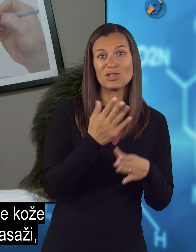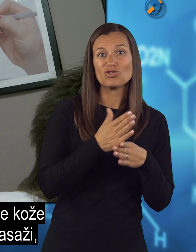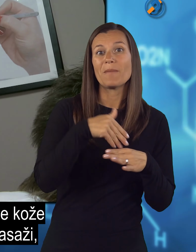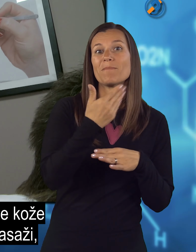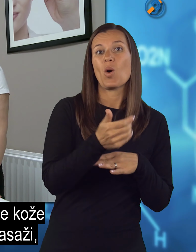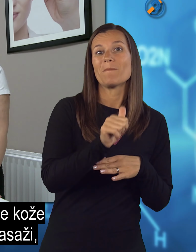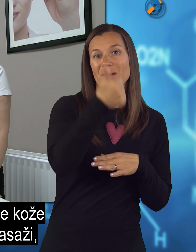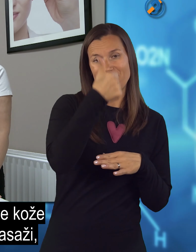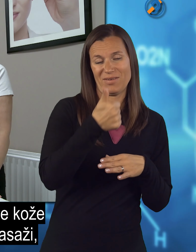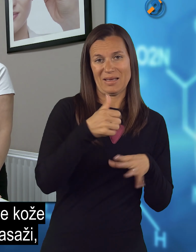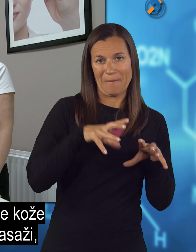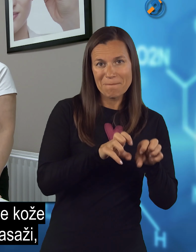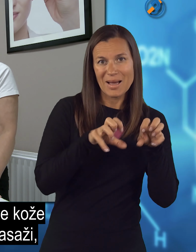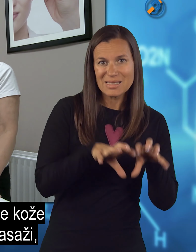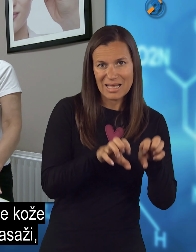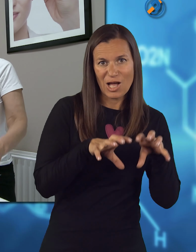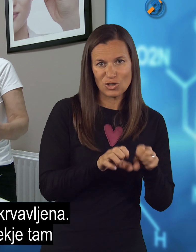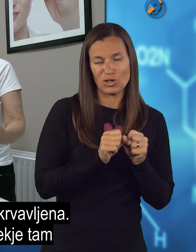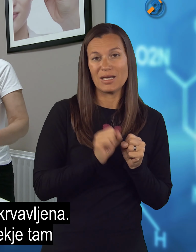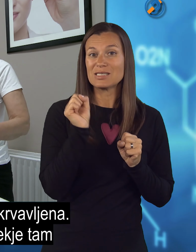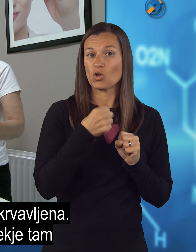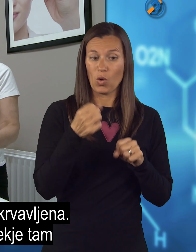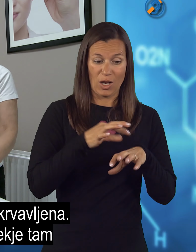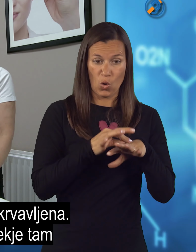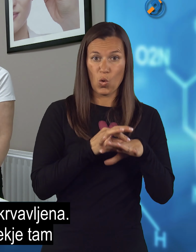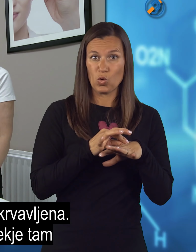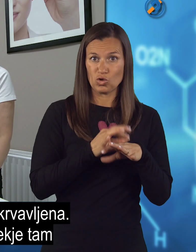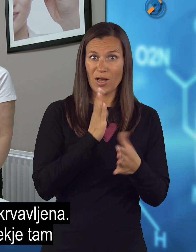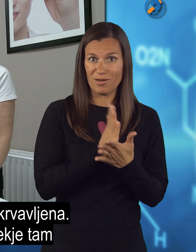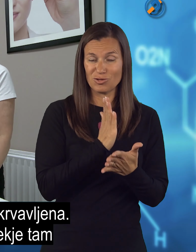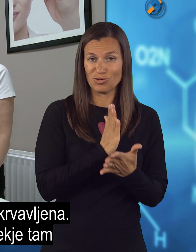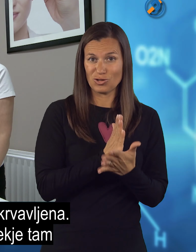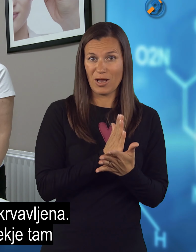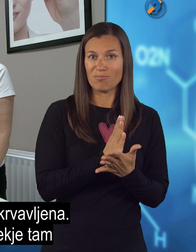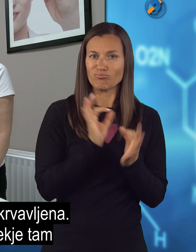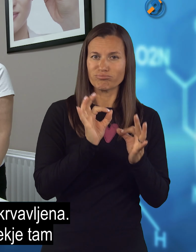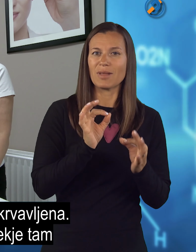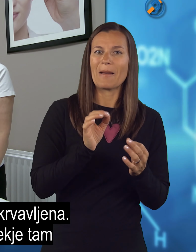že po prvi masaži, zato ker je pač koža